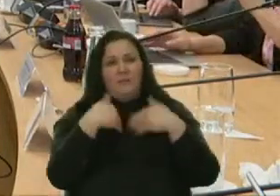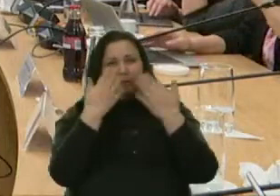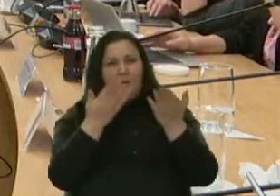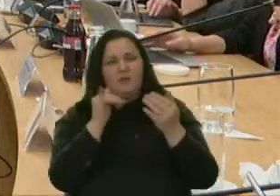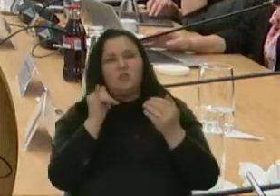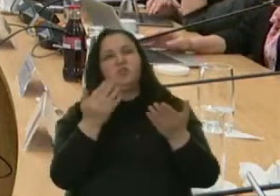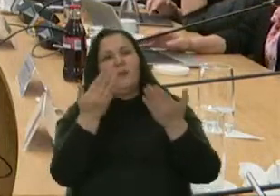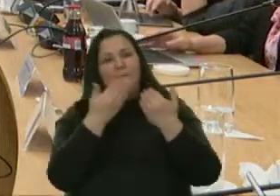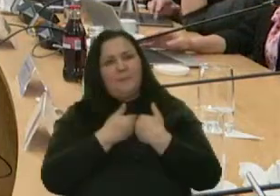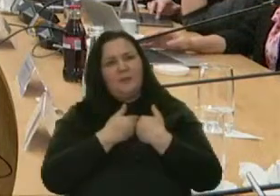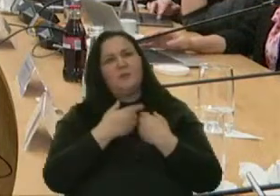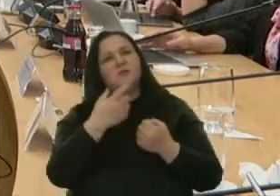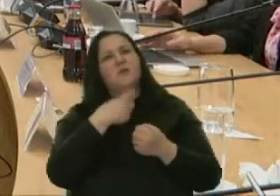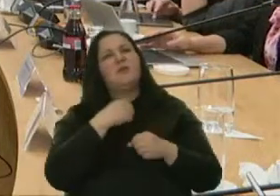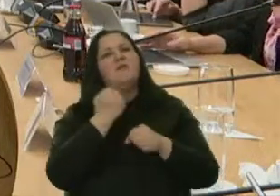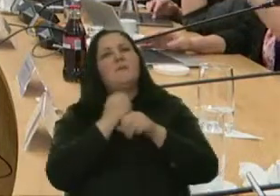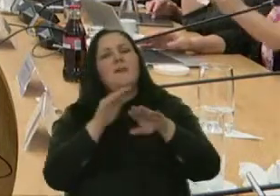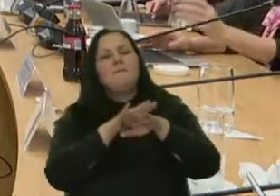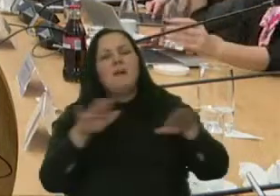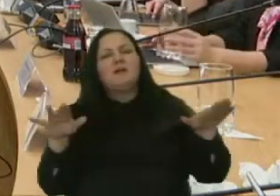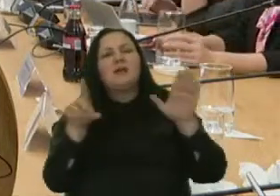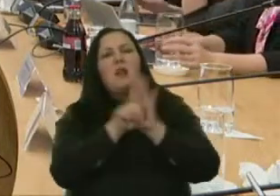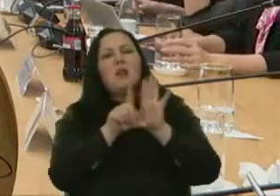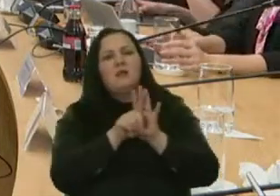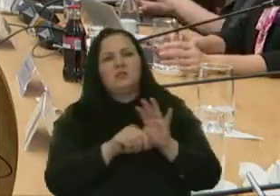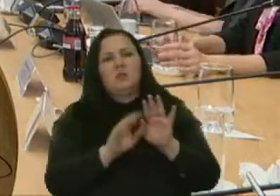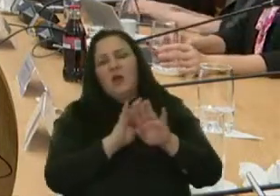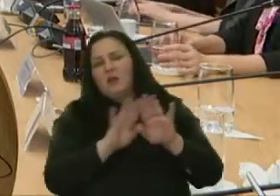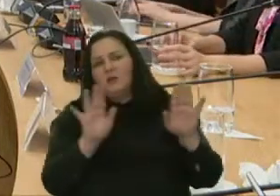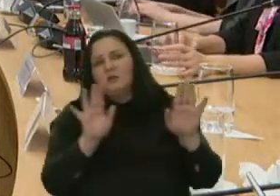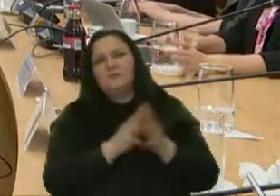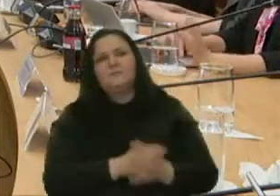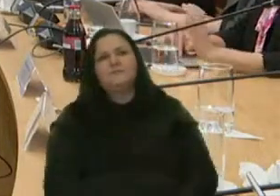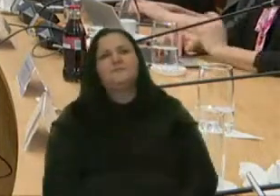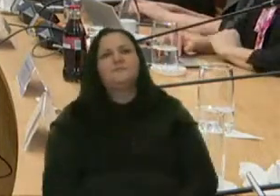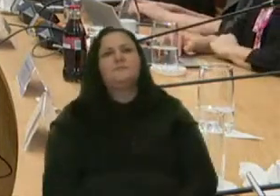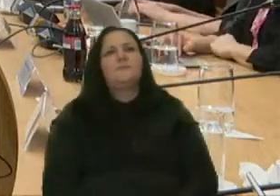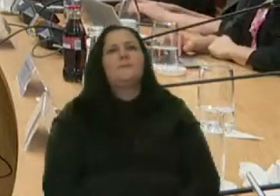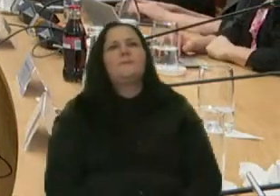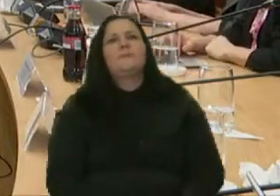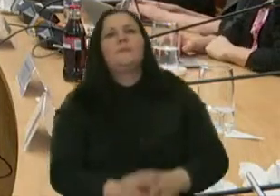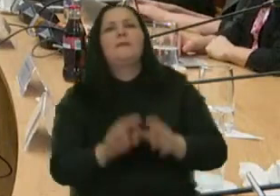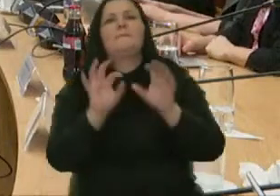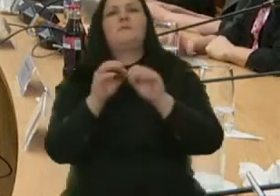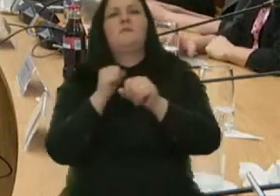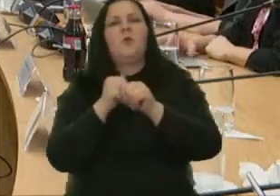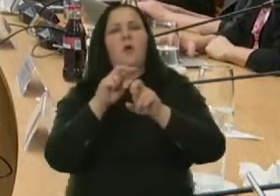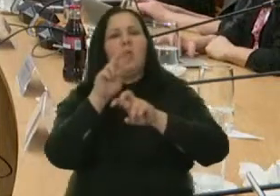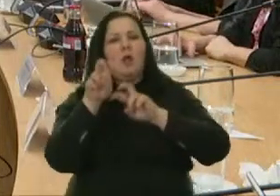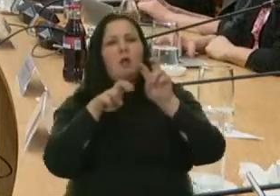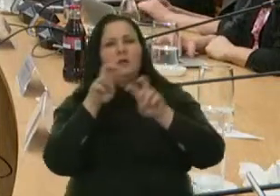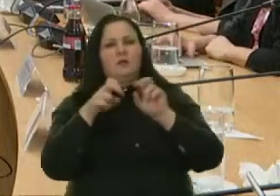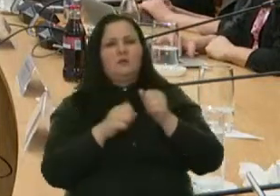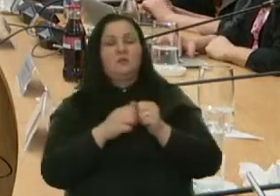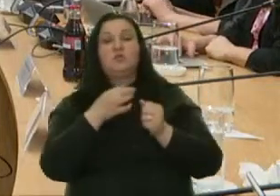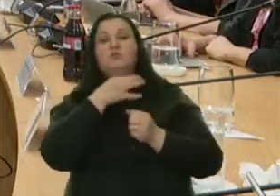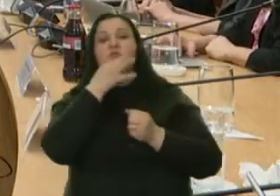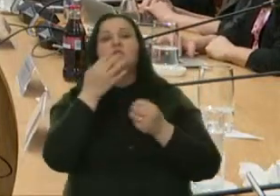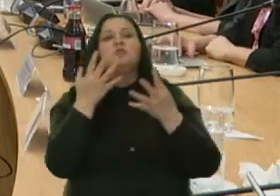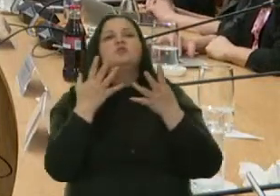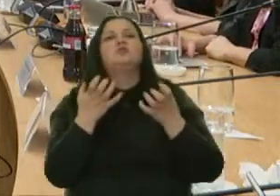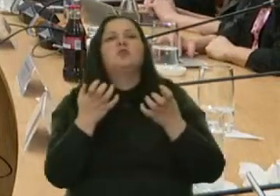cei care primesc se poată face în baza legii n au ce face altceva bun faceți o analiză riguroasă Spuneți mi cam ce